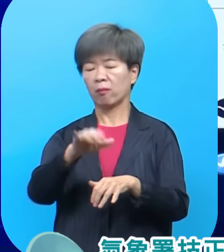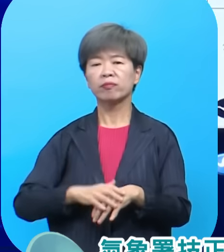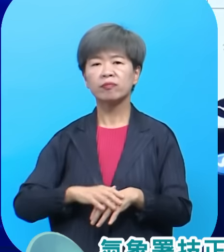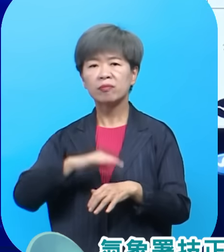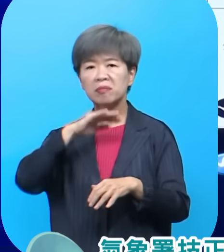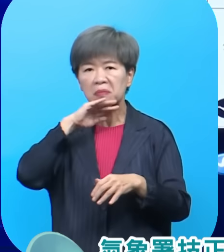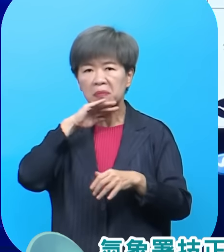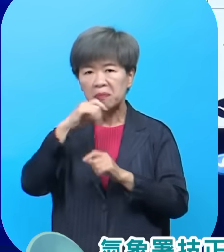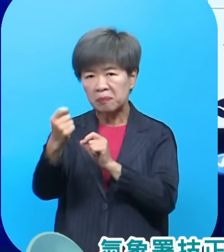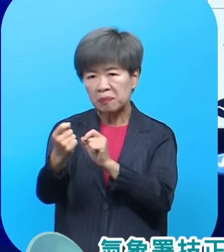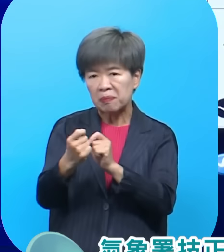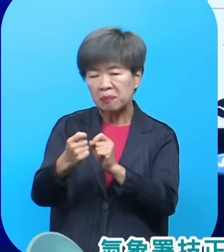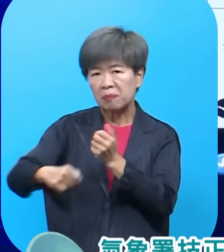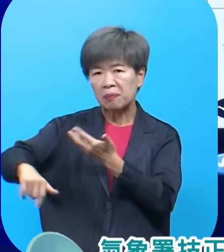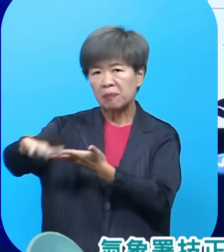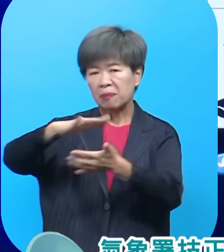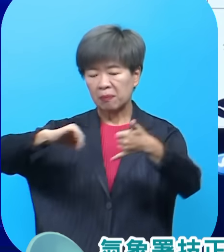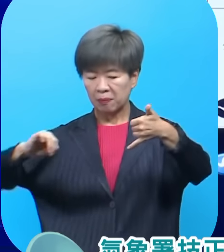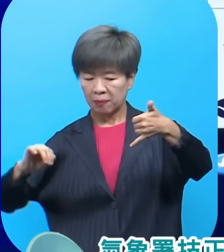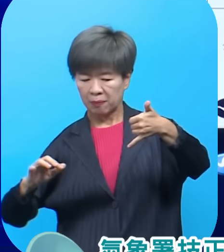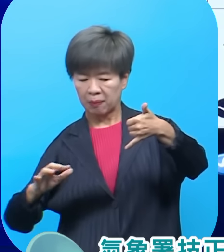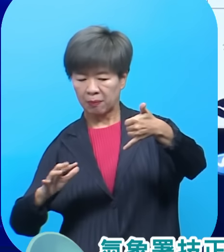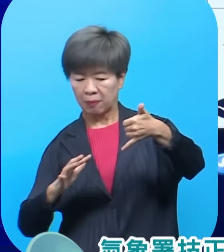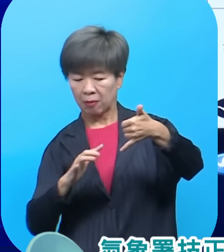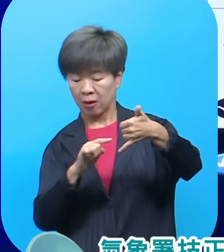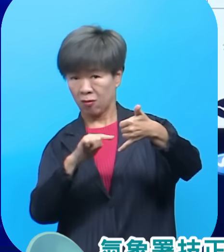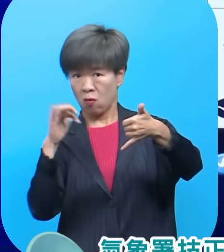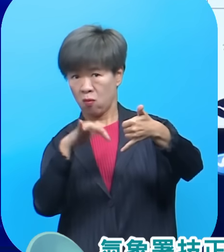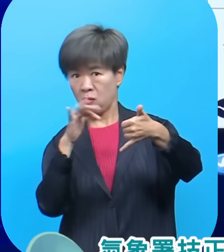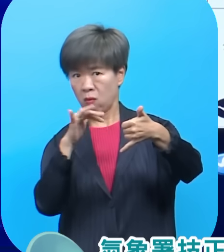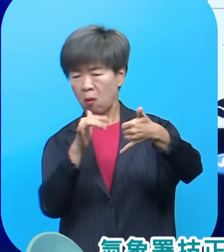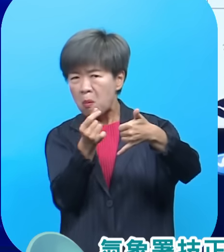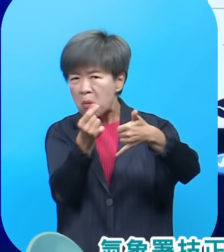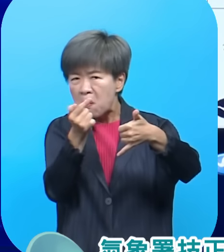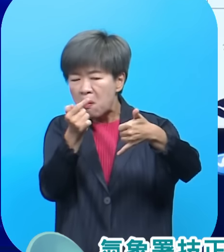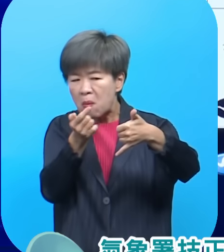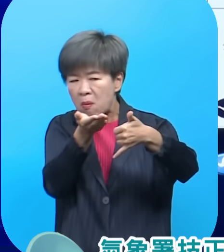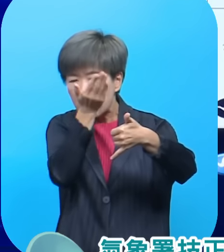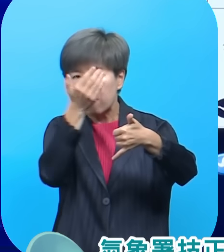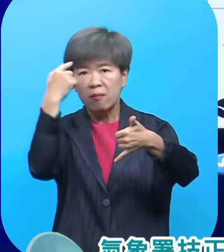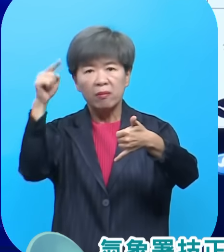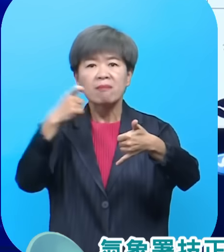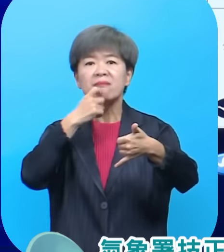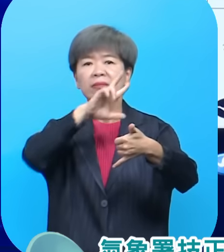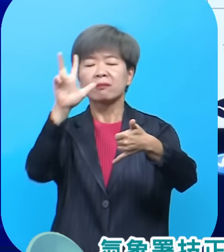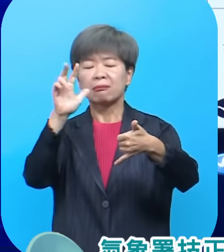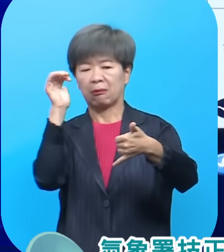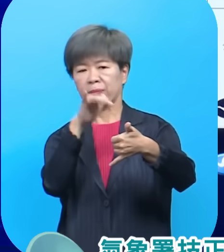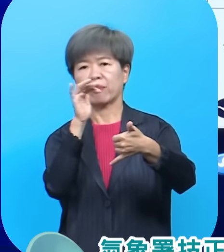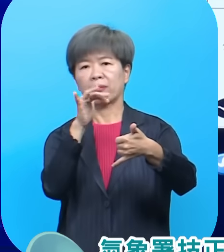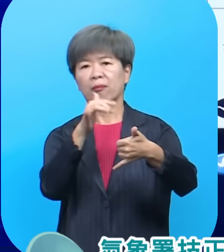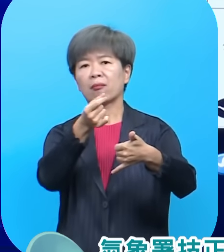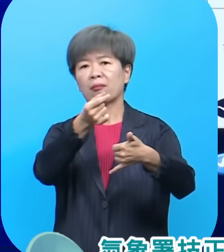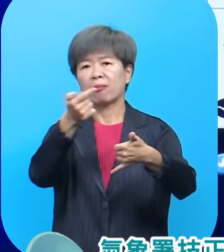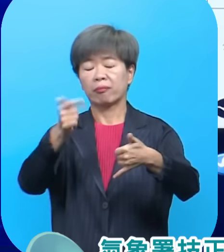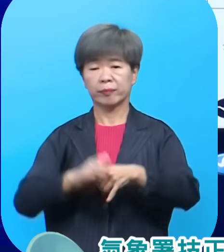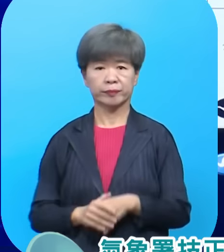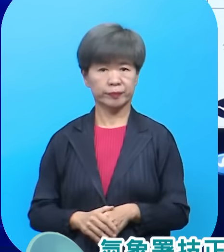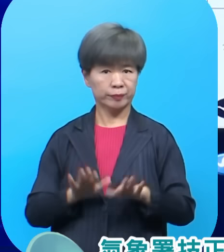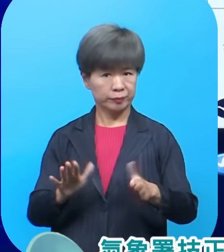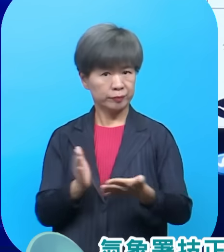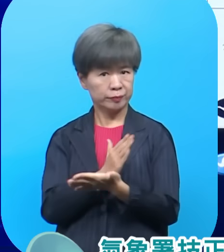风越来越靠近，南部地区的雨就会越来越大。北部地区在明天白天以后也开始断续下雨。那就以今天来说，